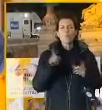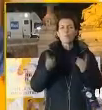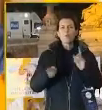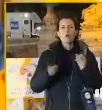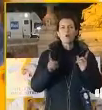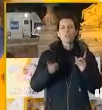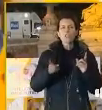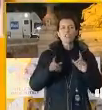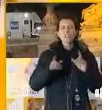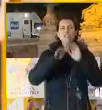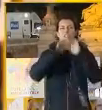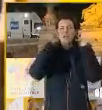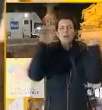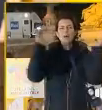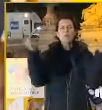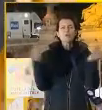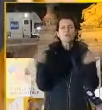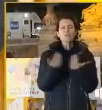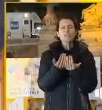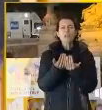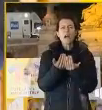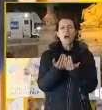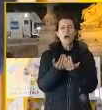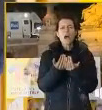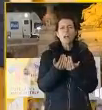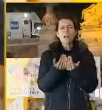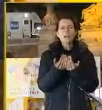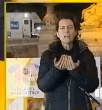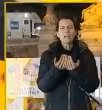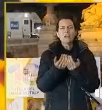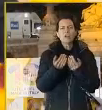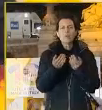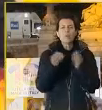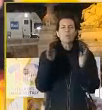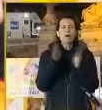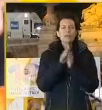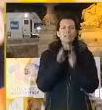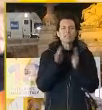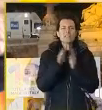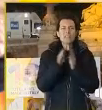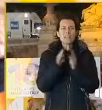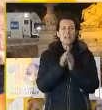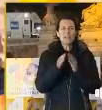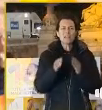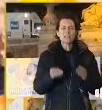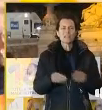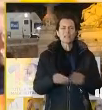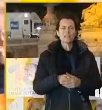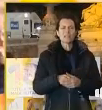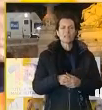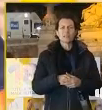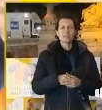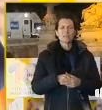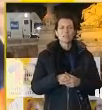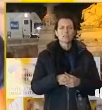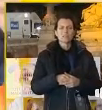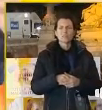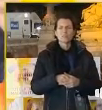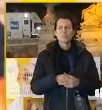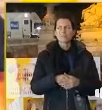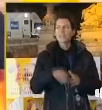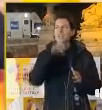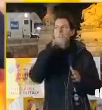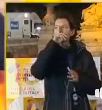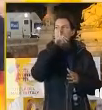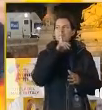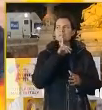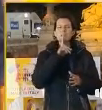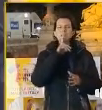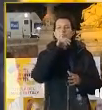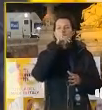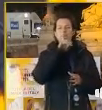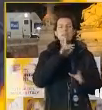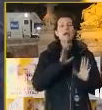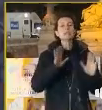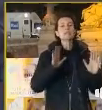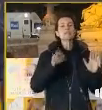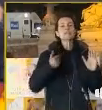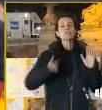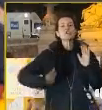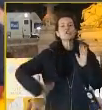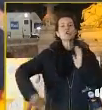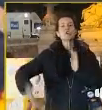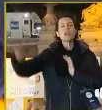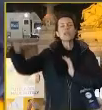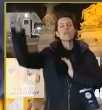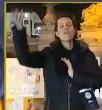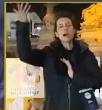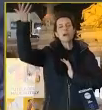mondiale. Siamo un paradosso. Il paradosso è... Silenzio, silenzio. Sono l'elevato, silenzio.